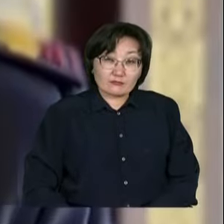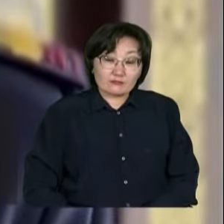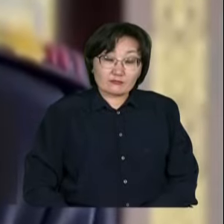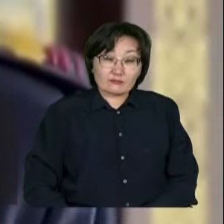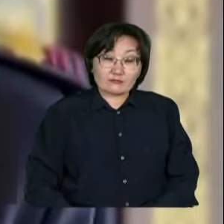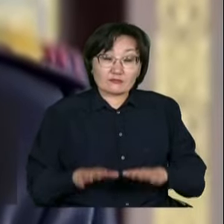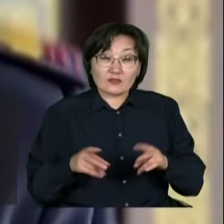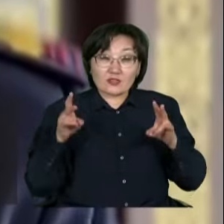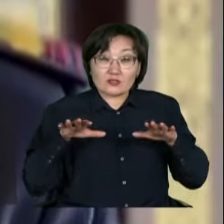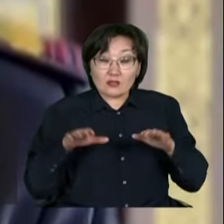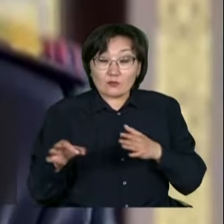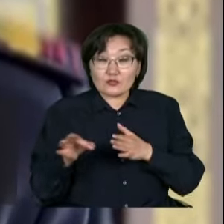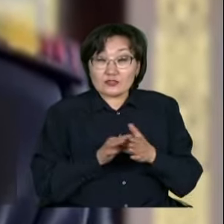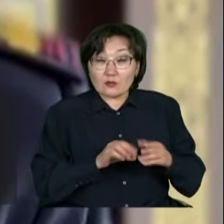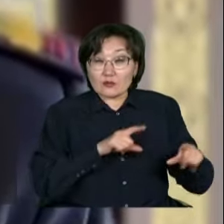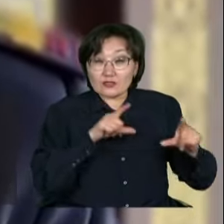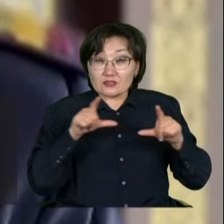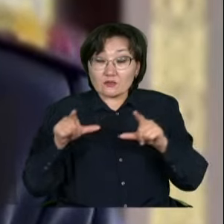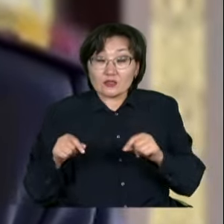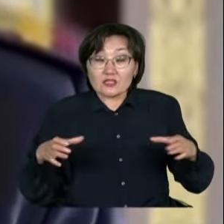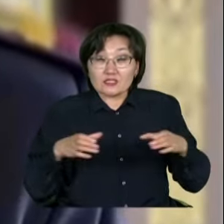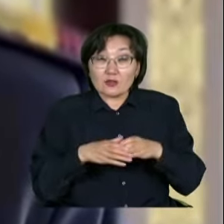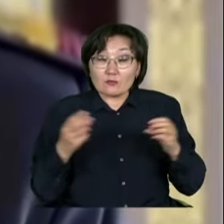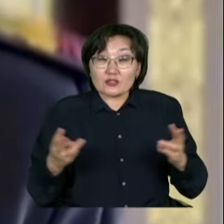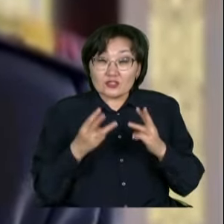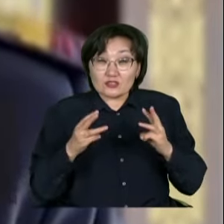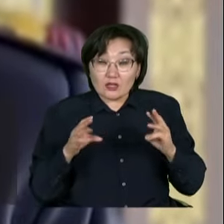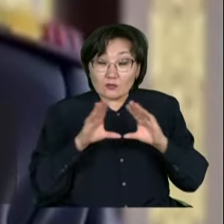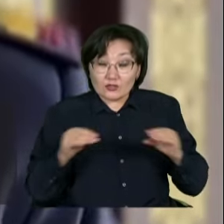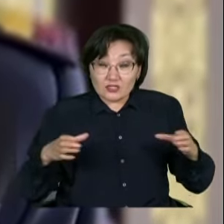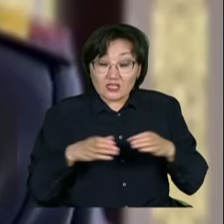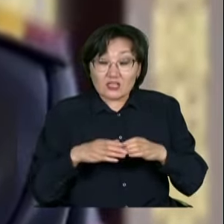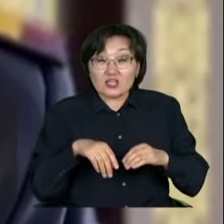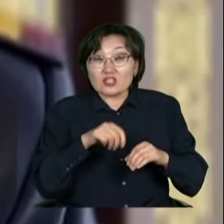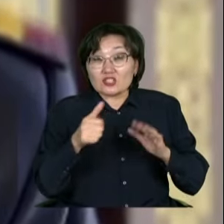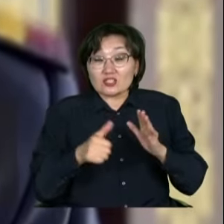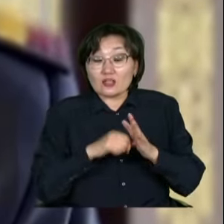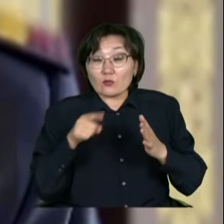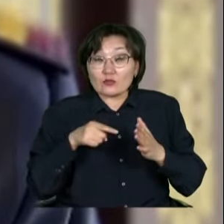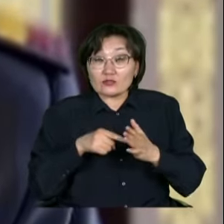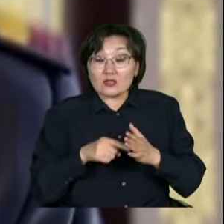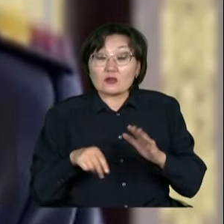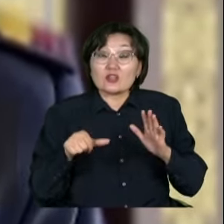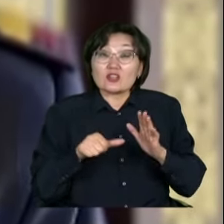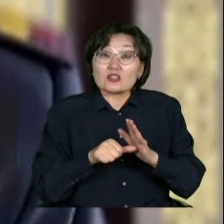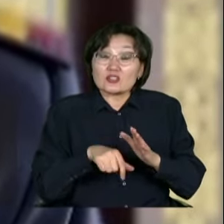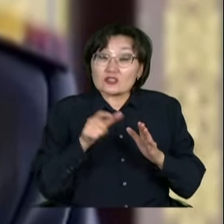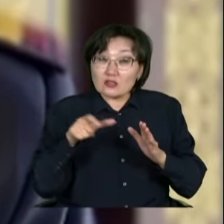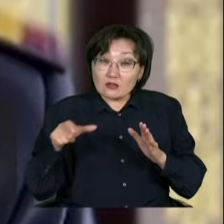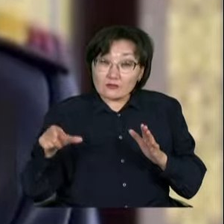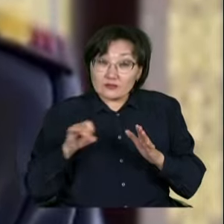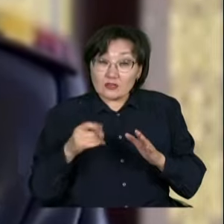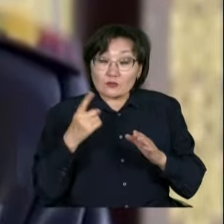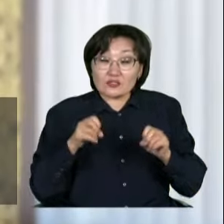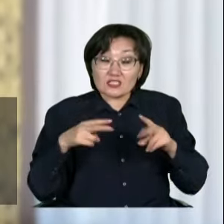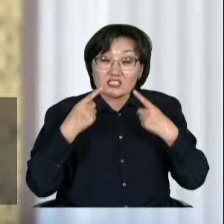На место происшествия незамедлительно выехало одно отделение пожарной части номер 16 города Жанатас, 7 человек добровольного пожарного формирования, 1